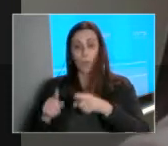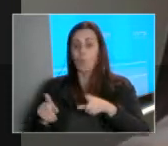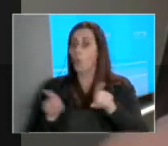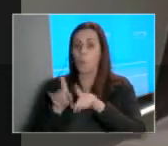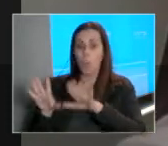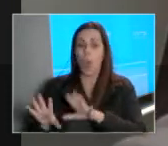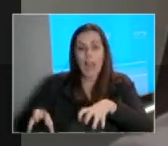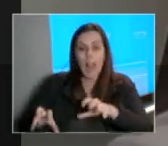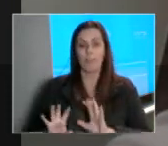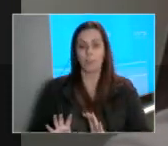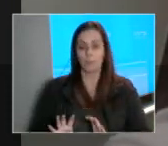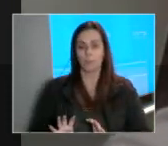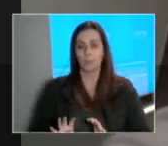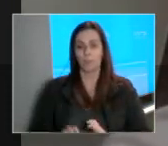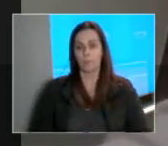כמו כלבים.